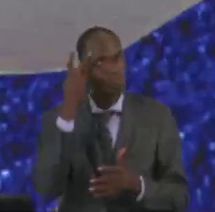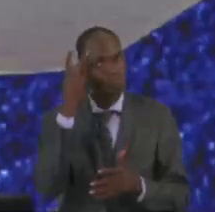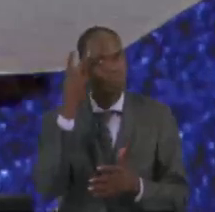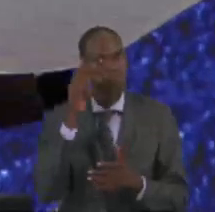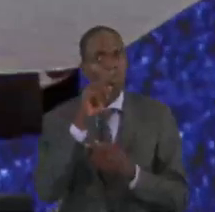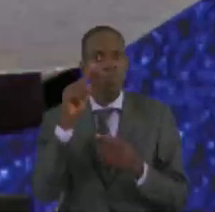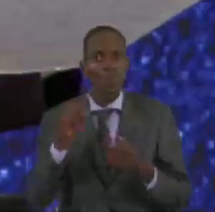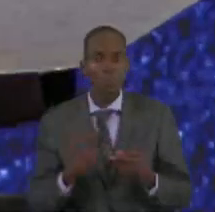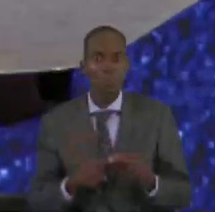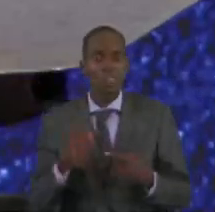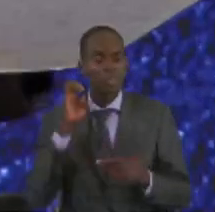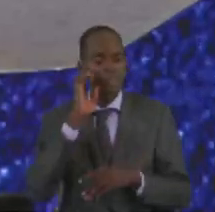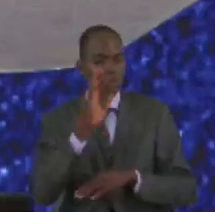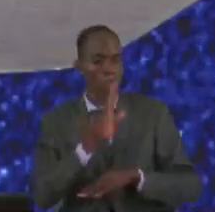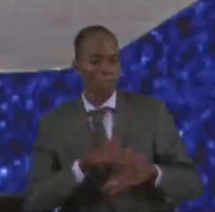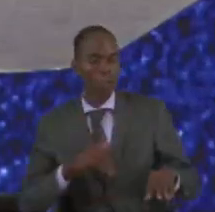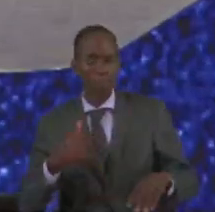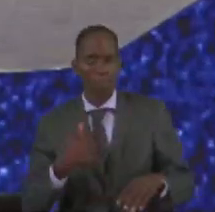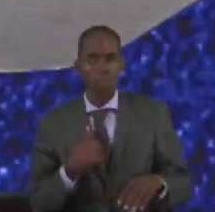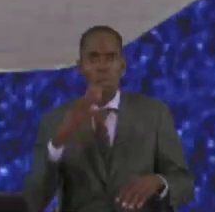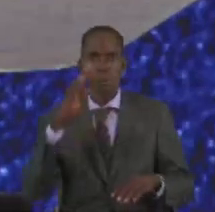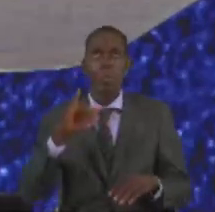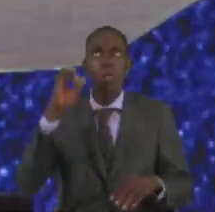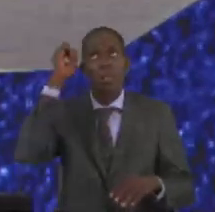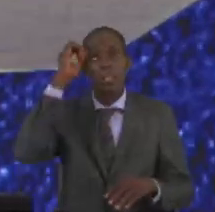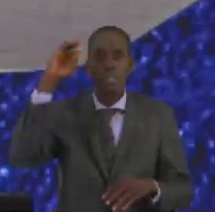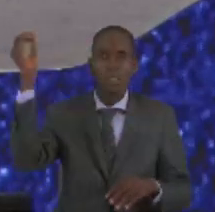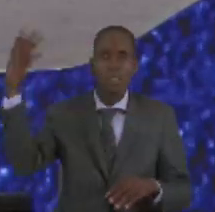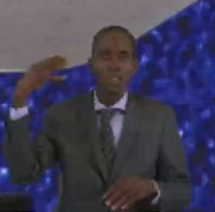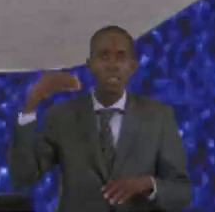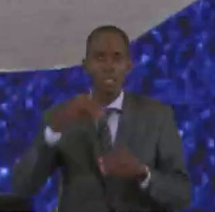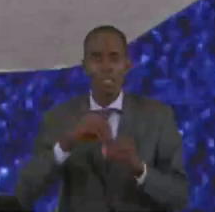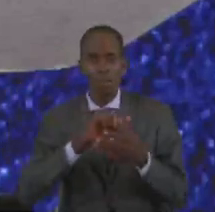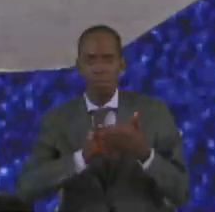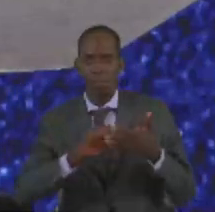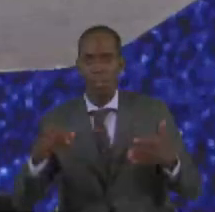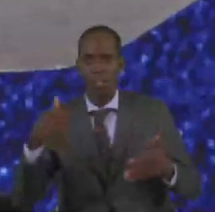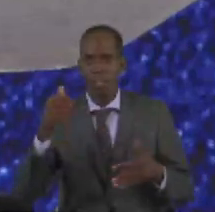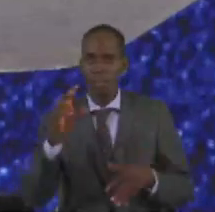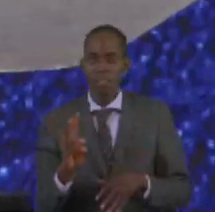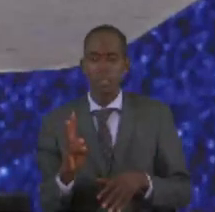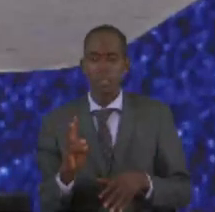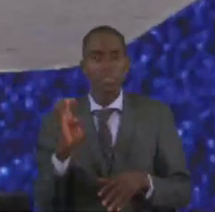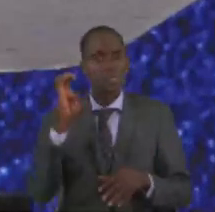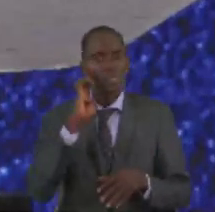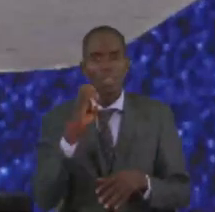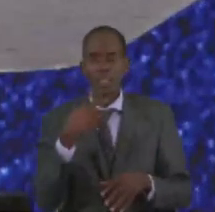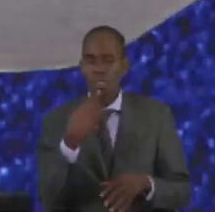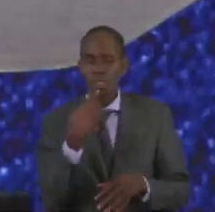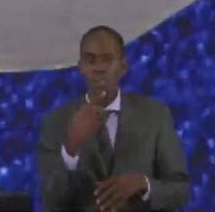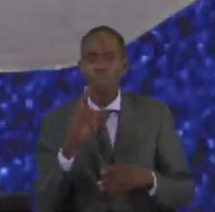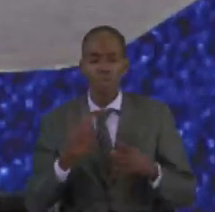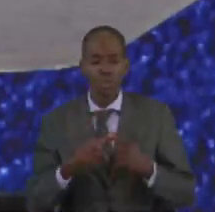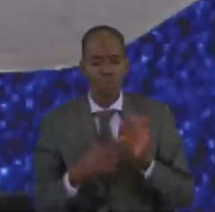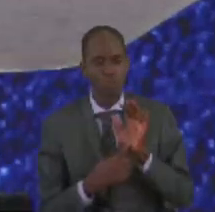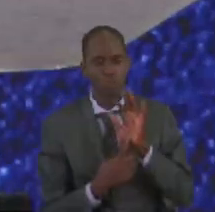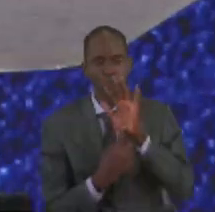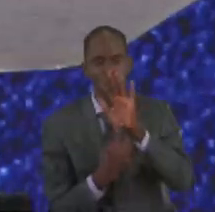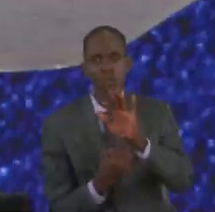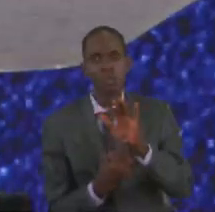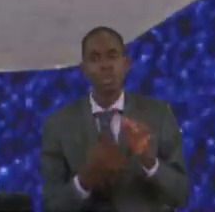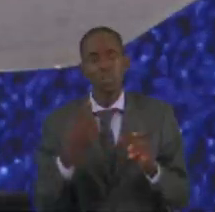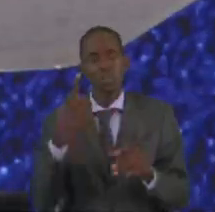cet objectif, lorsqu'il lui a appelé maintenant de m'appeler par sa grâce, dans le haut verset 16, de